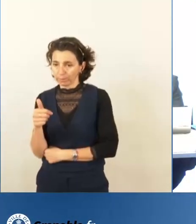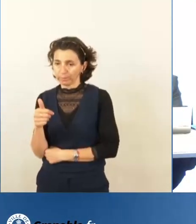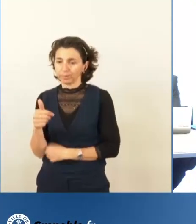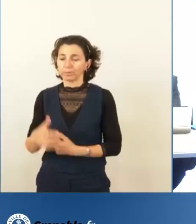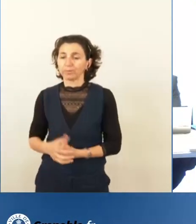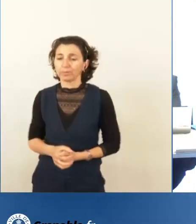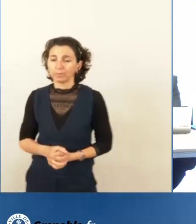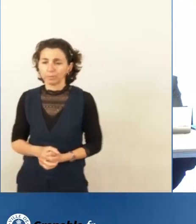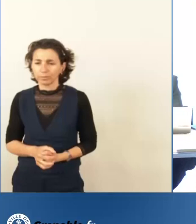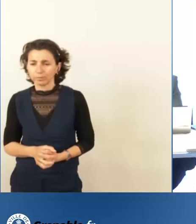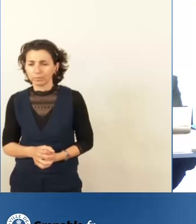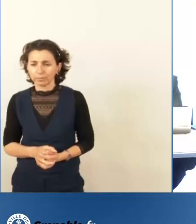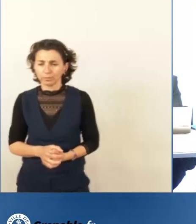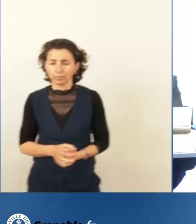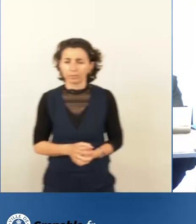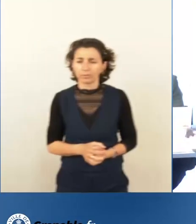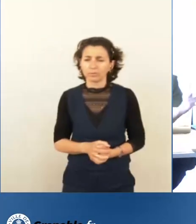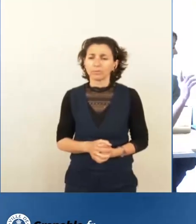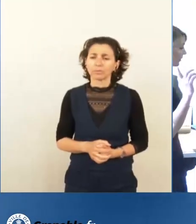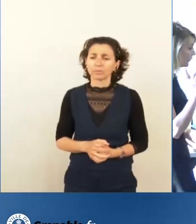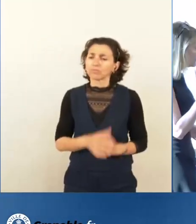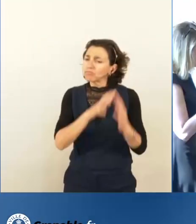je sais pas ce qu'il faut faire tout la